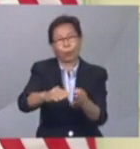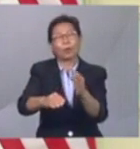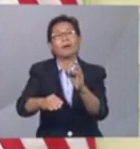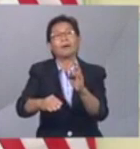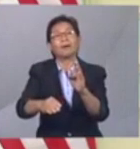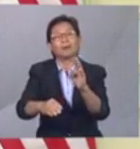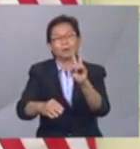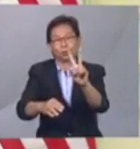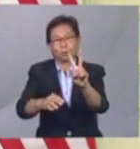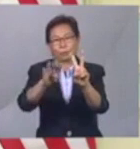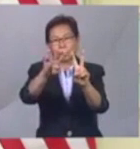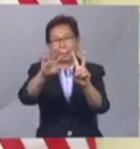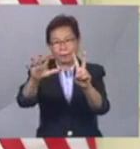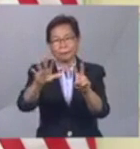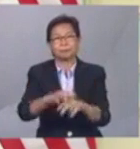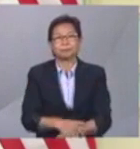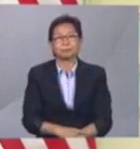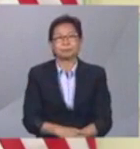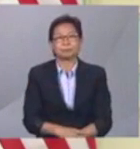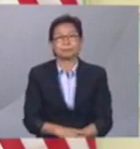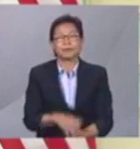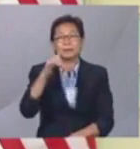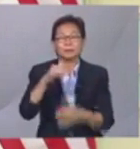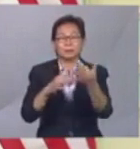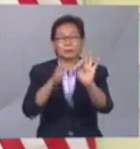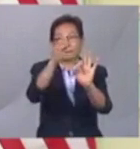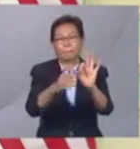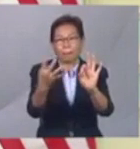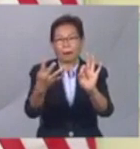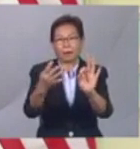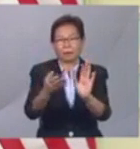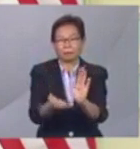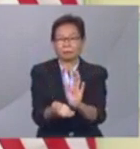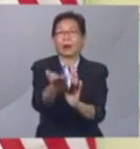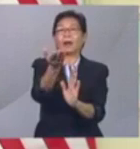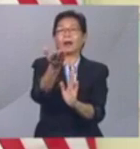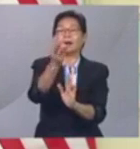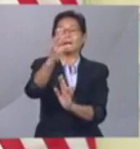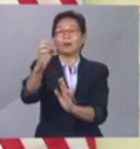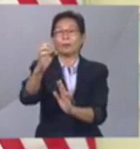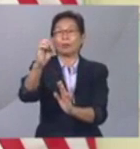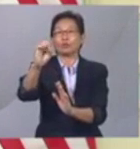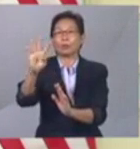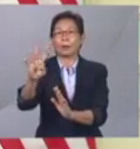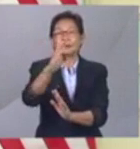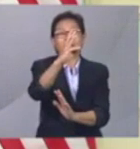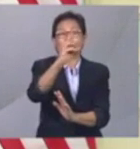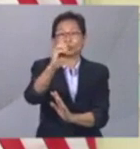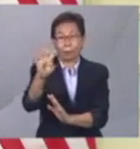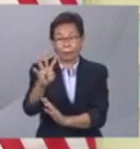menjadi 245. 19 hari bulan 4, naik balik kepada 604.